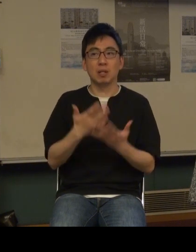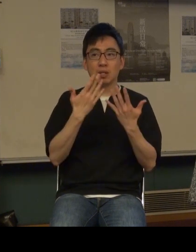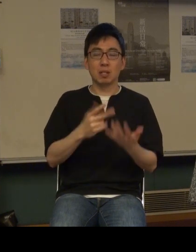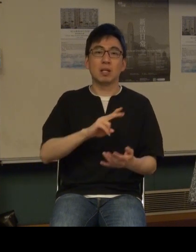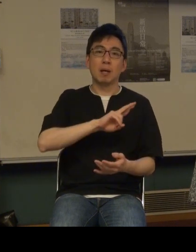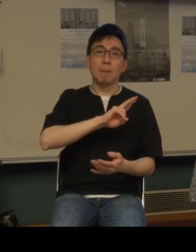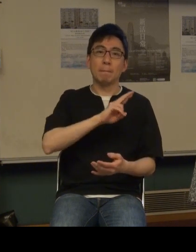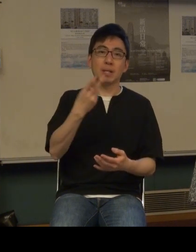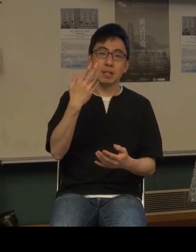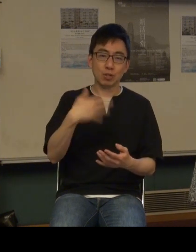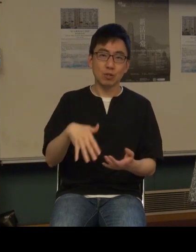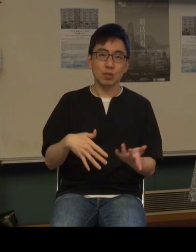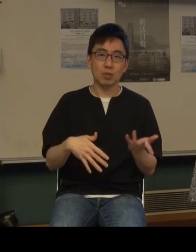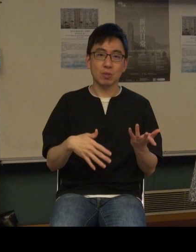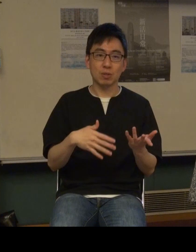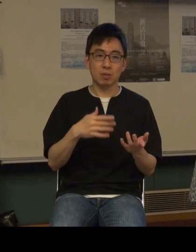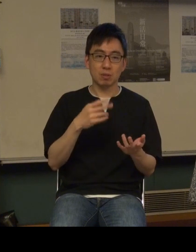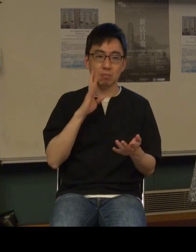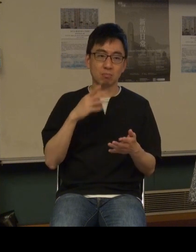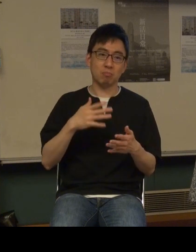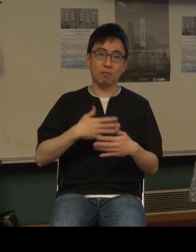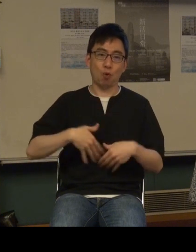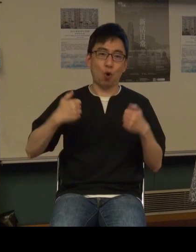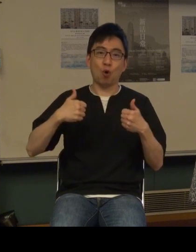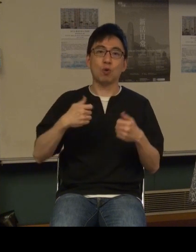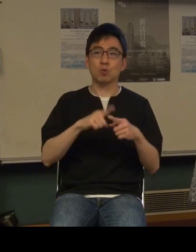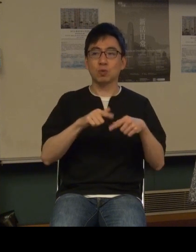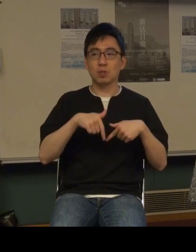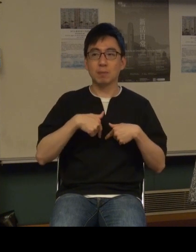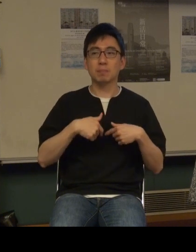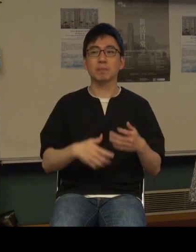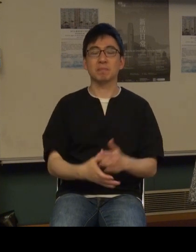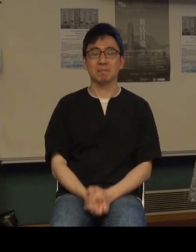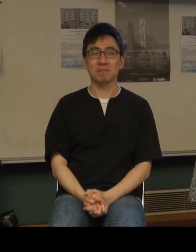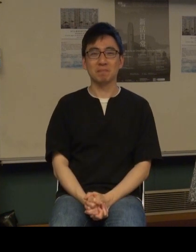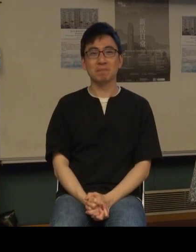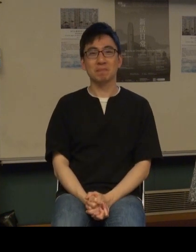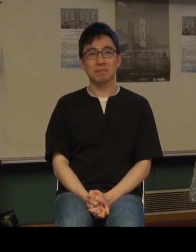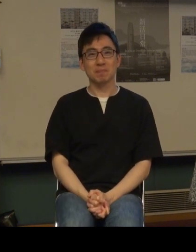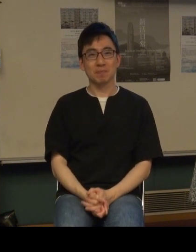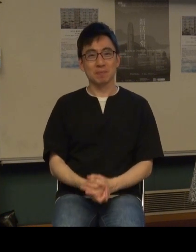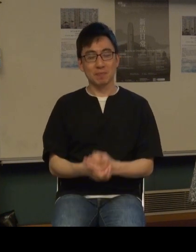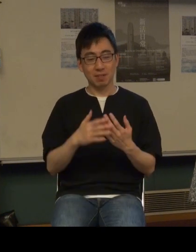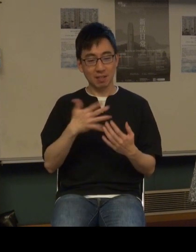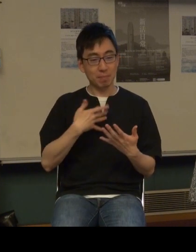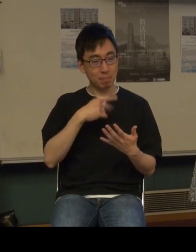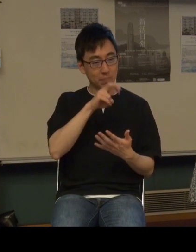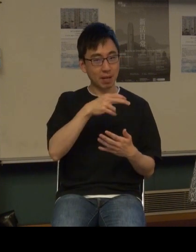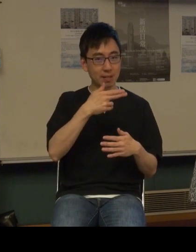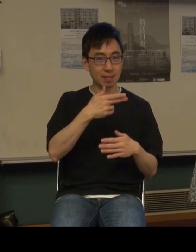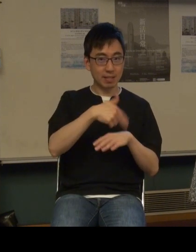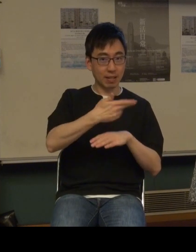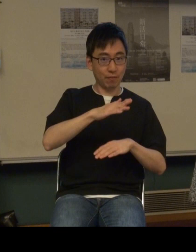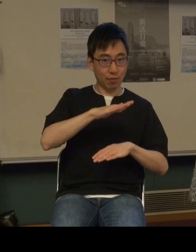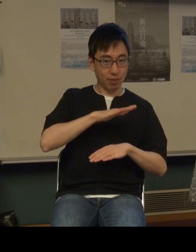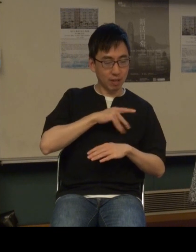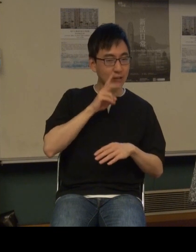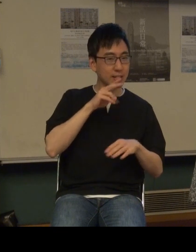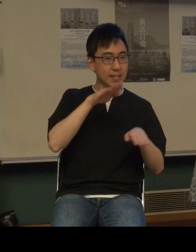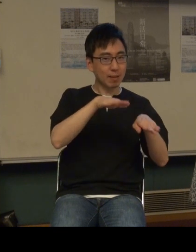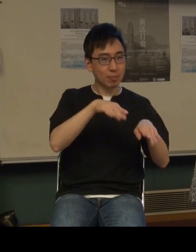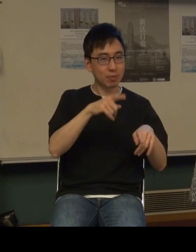大輪子康復中心嚇，佢就留低咗喺度。咁你見到咧，佢都係類似嘅做法啦嚇，佢有少